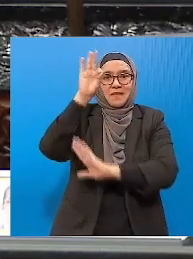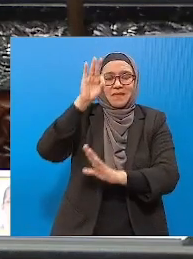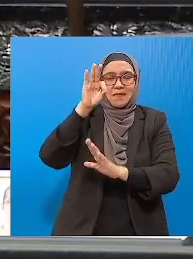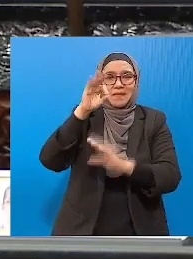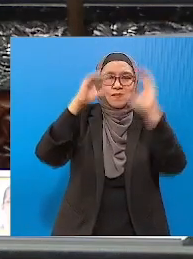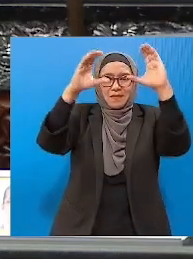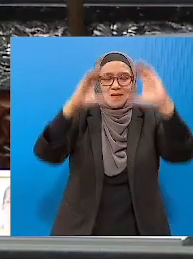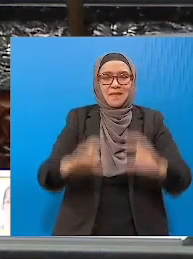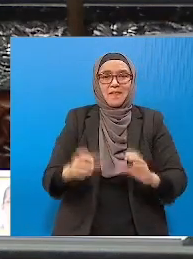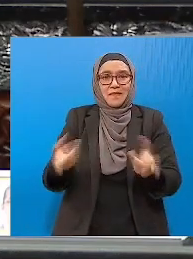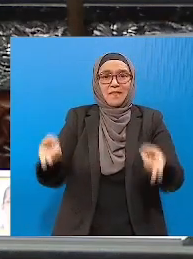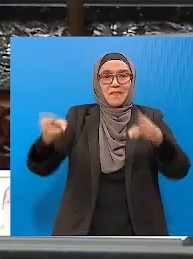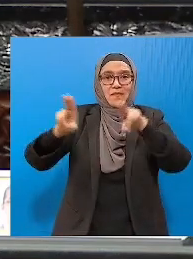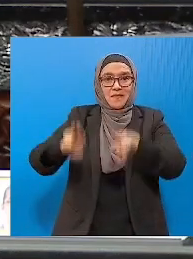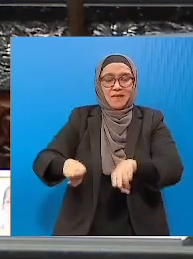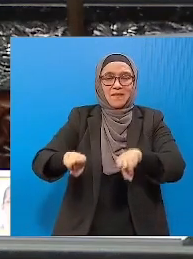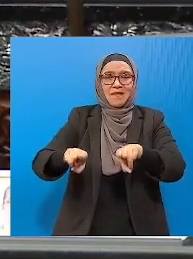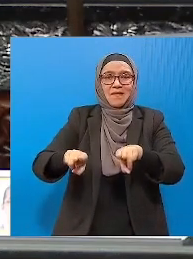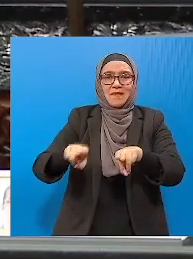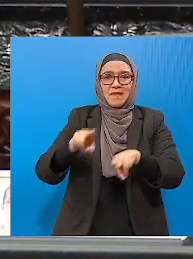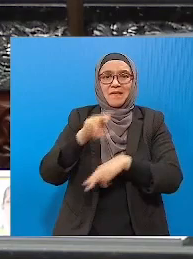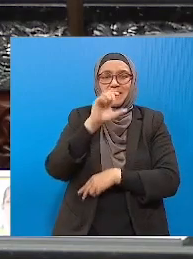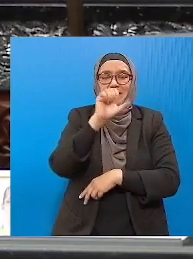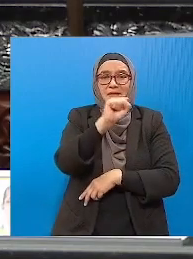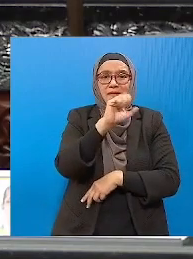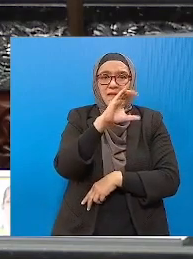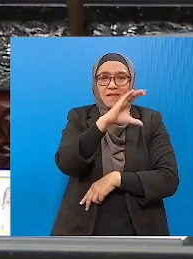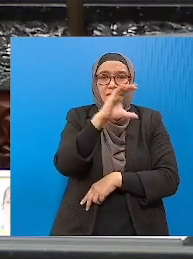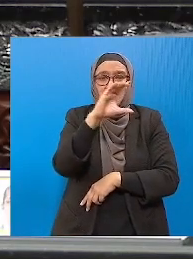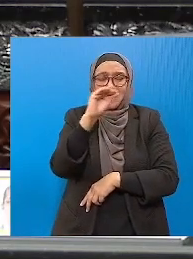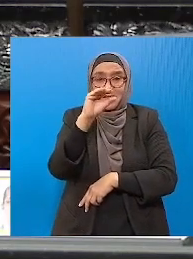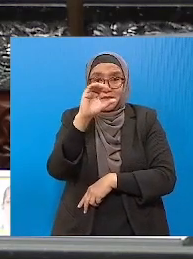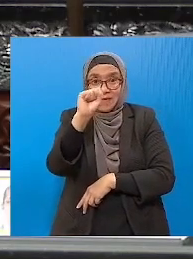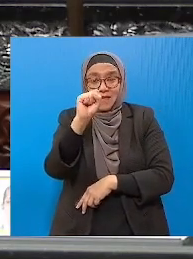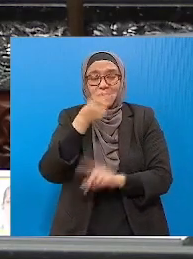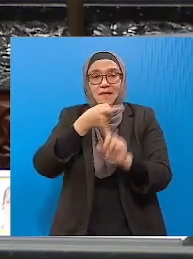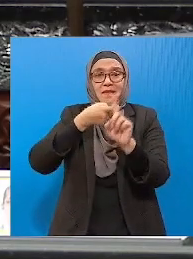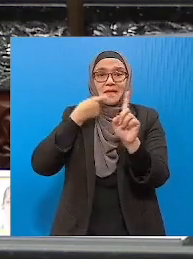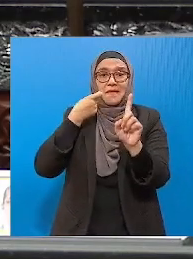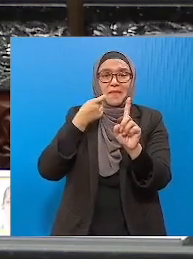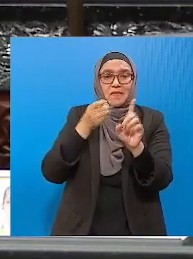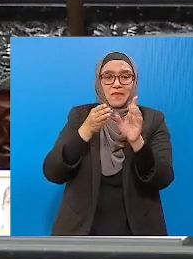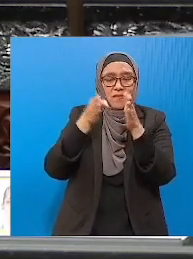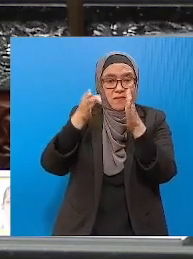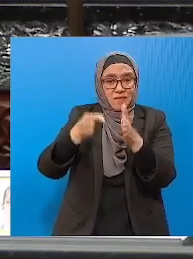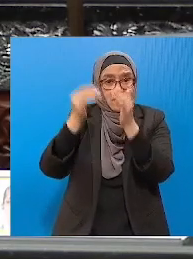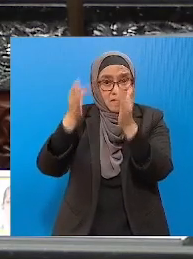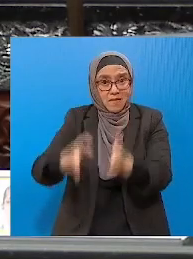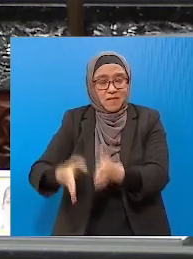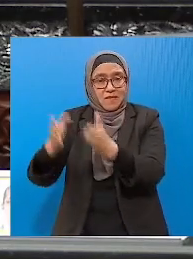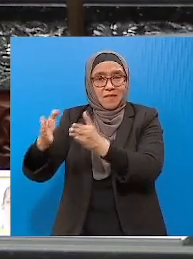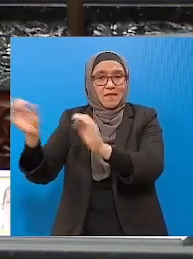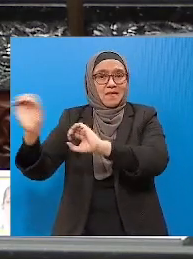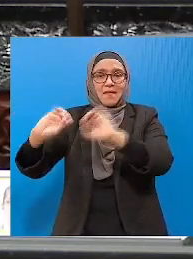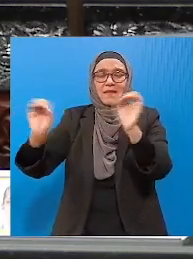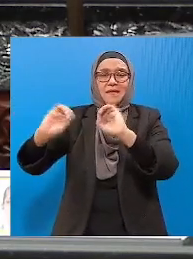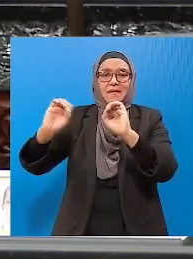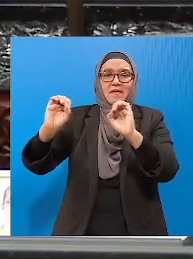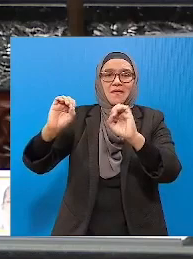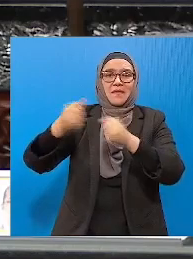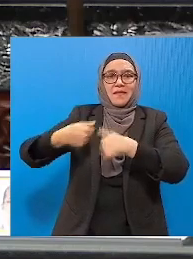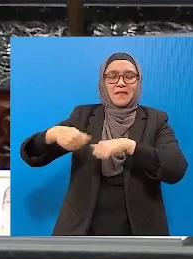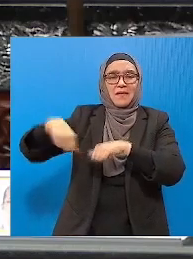konkret office ceos dalam kalengan calon-calon yang tidak mempunyai kelayakan aktivitas pendidikan